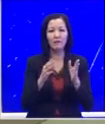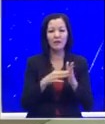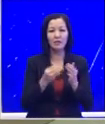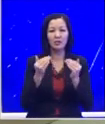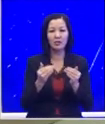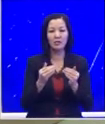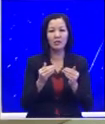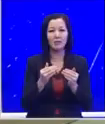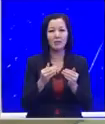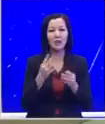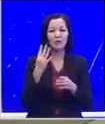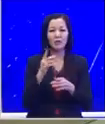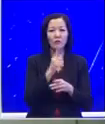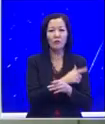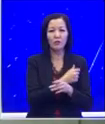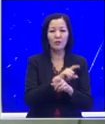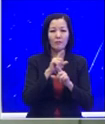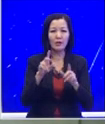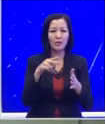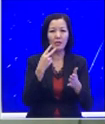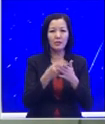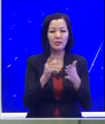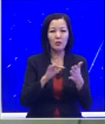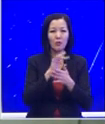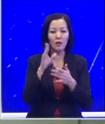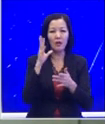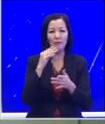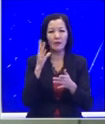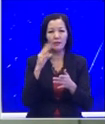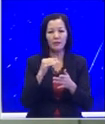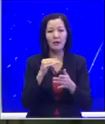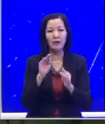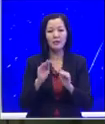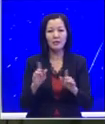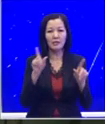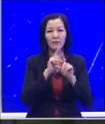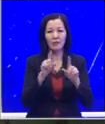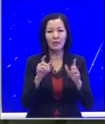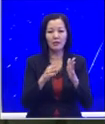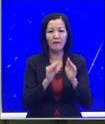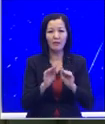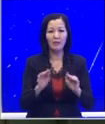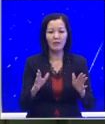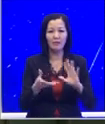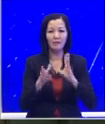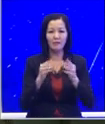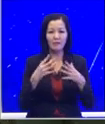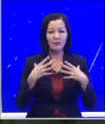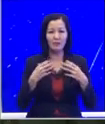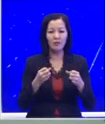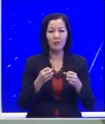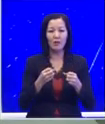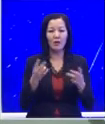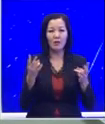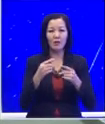сейчас находится в 4-й городской клинической больнице города Алматы. В детском медучреждении 9 детей. Все в сознании,